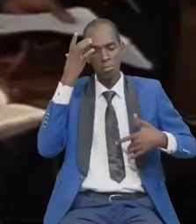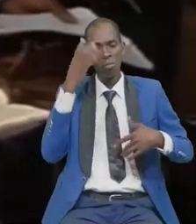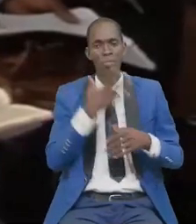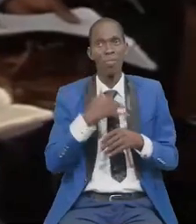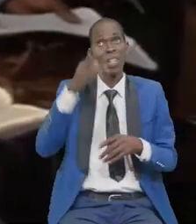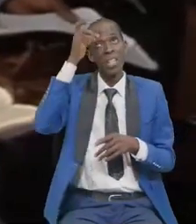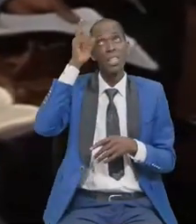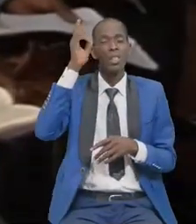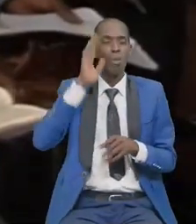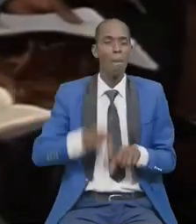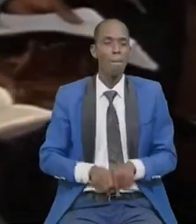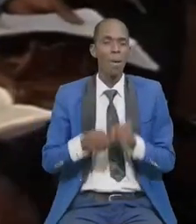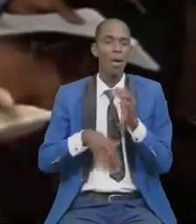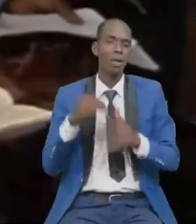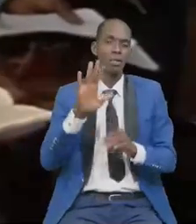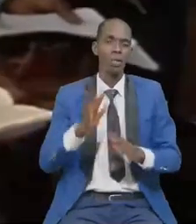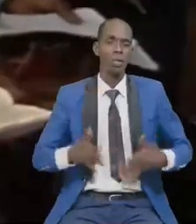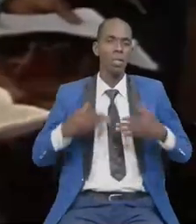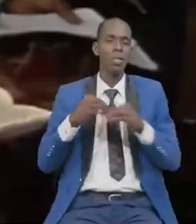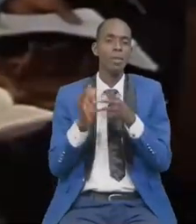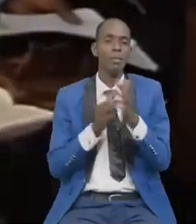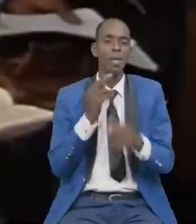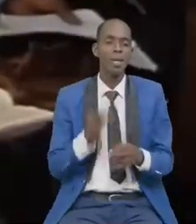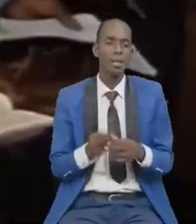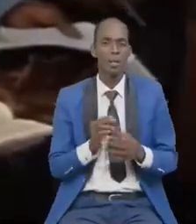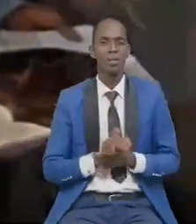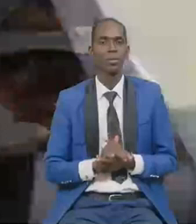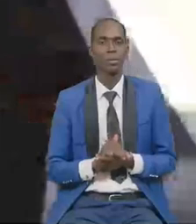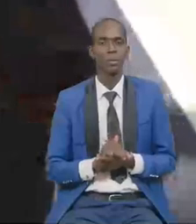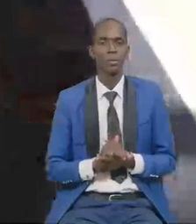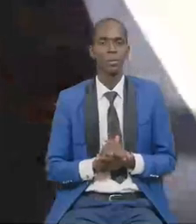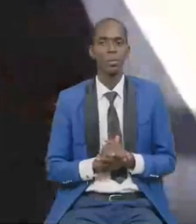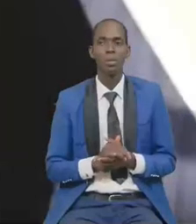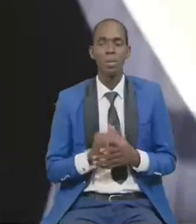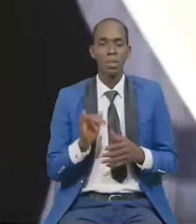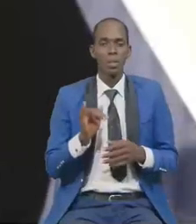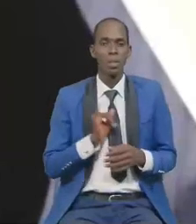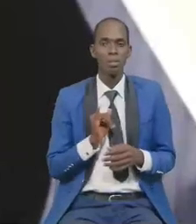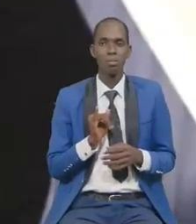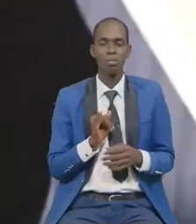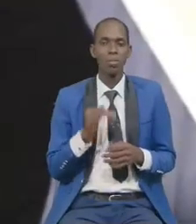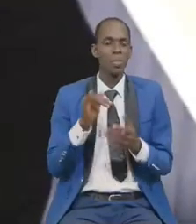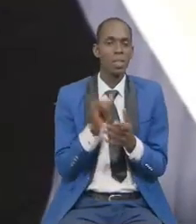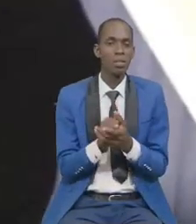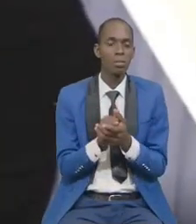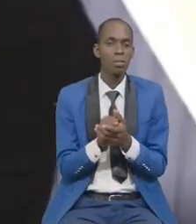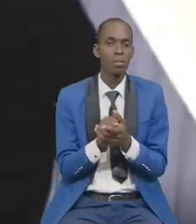briser de ta vie au nom de Jésus. Par cette mort singulière sur la croix du